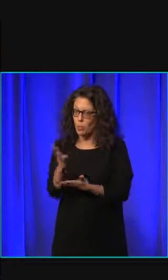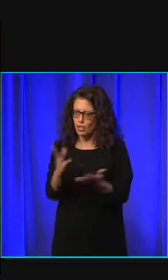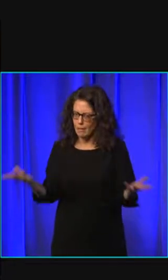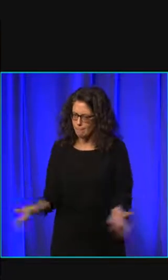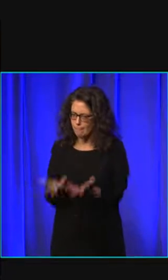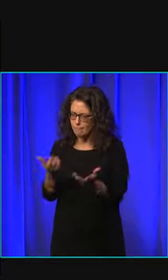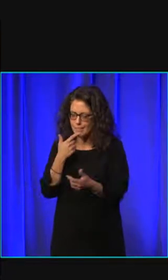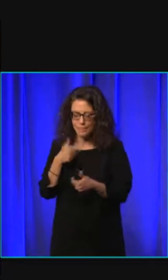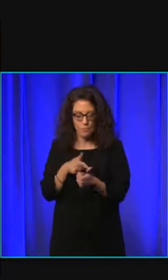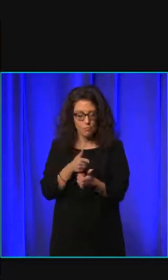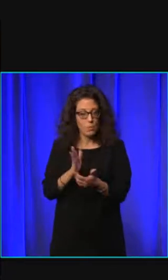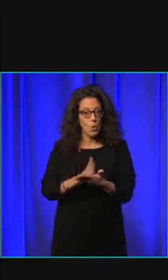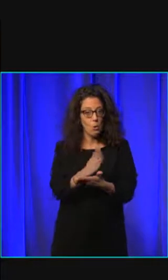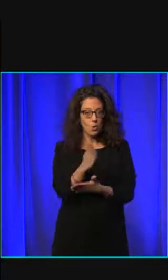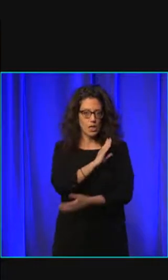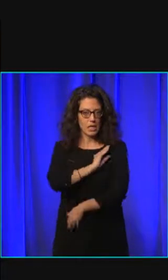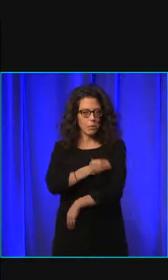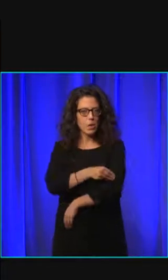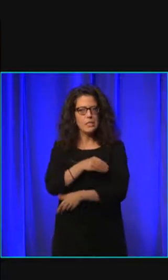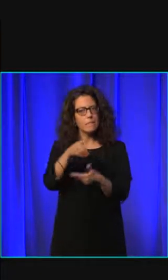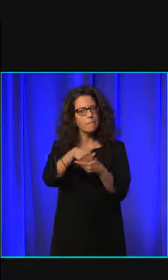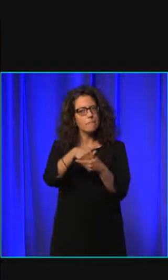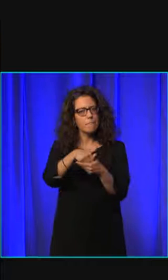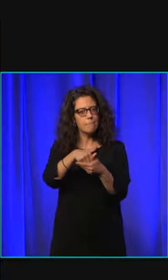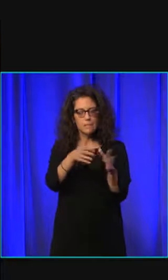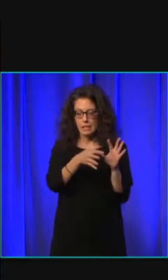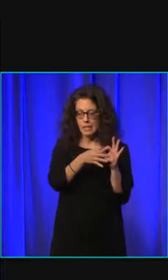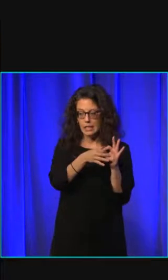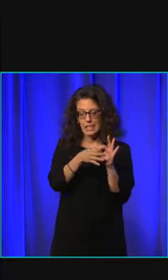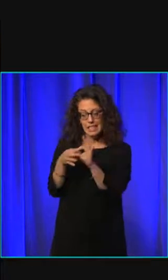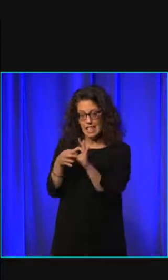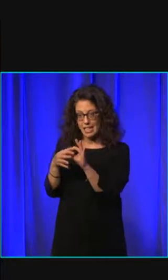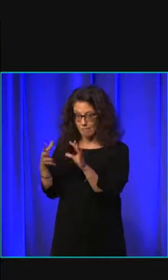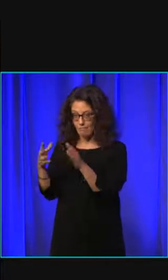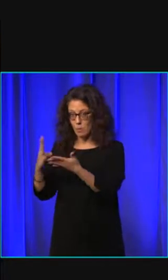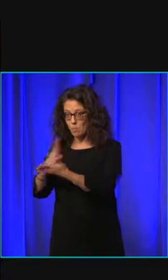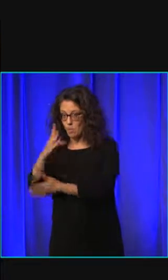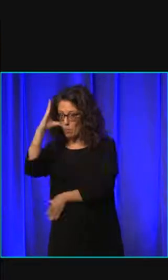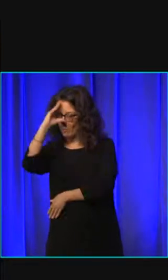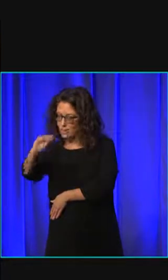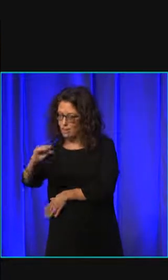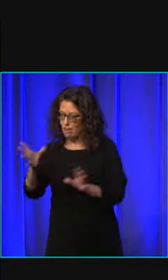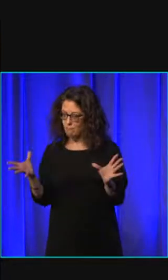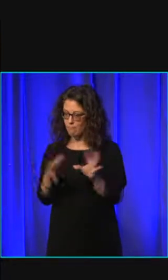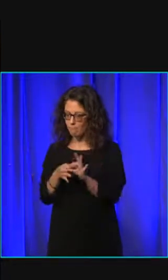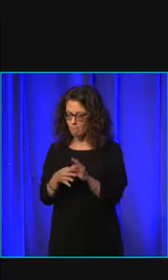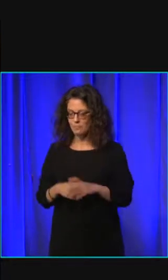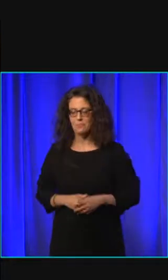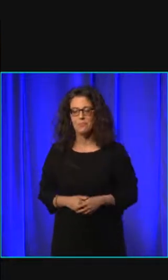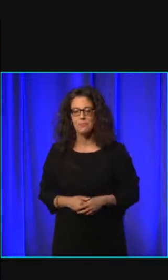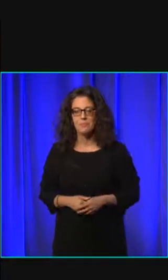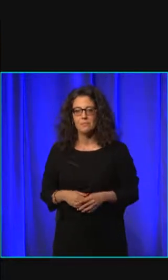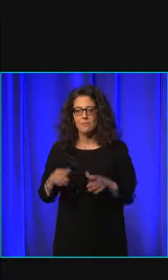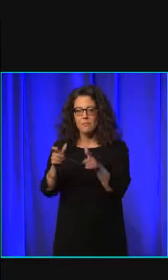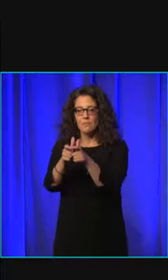projet sportif lié très fortement avec le projet professionnel. Et au sein de ce